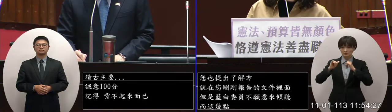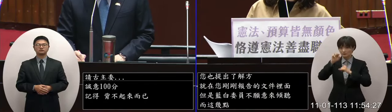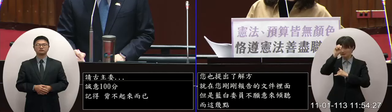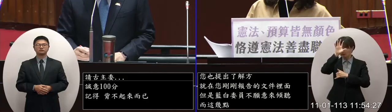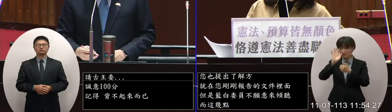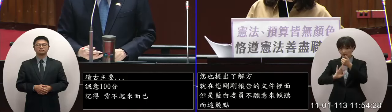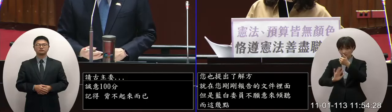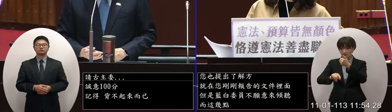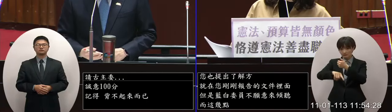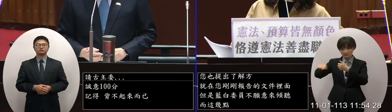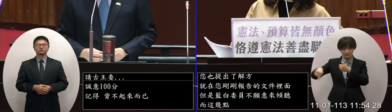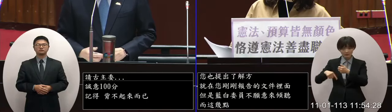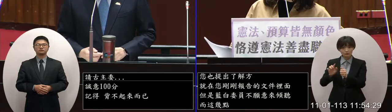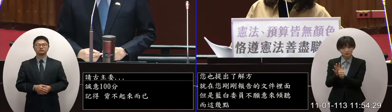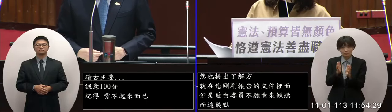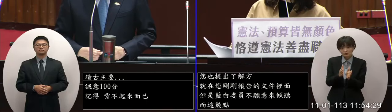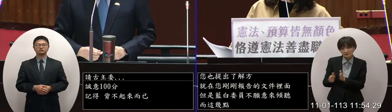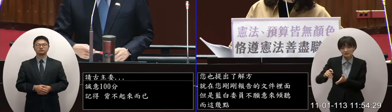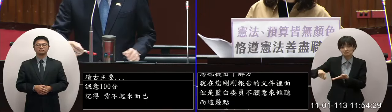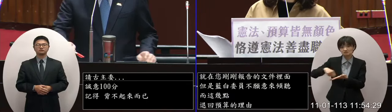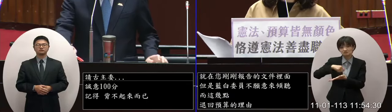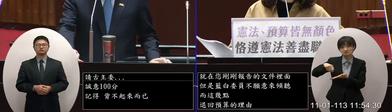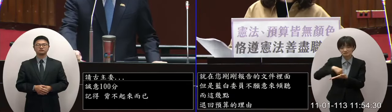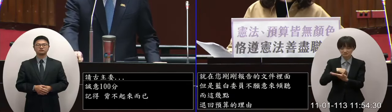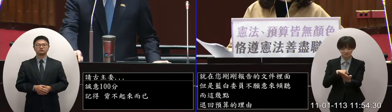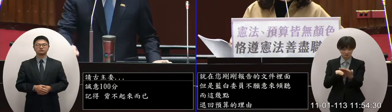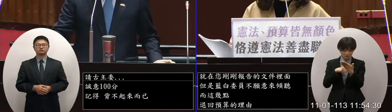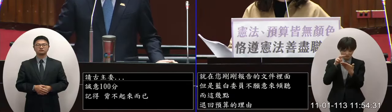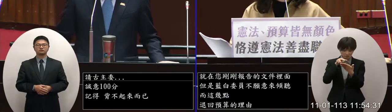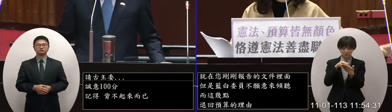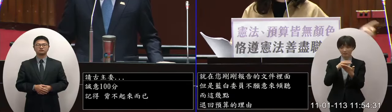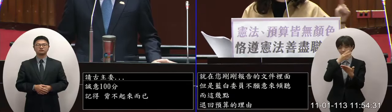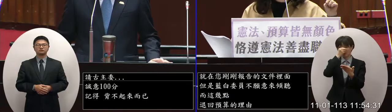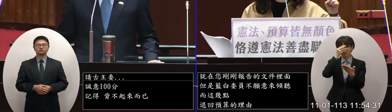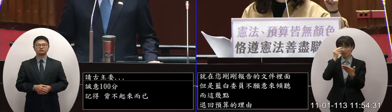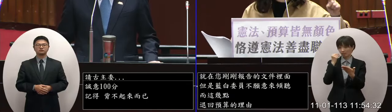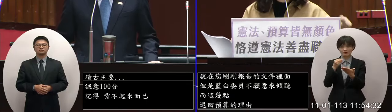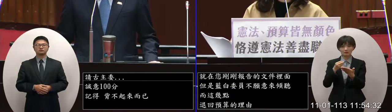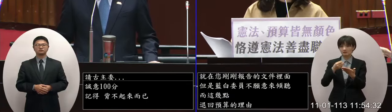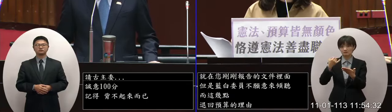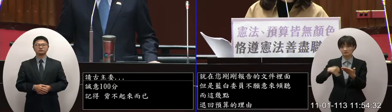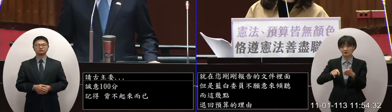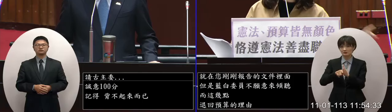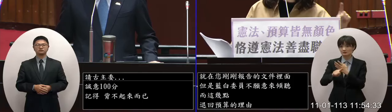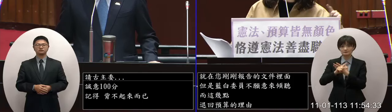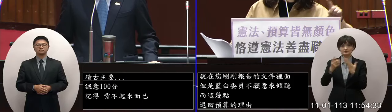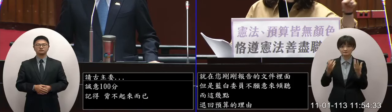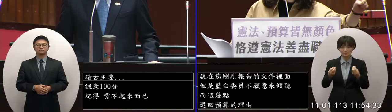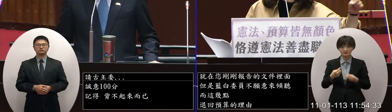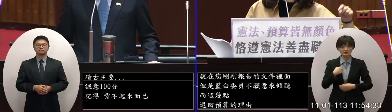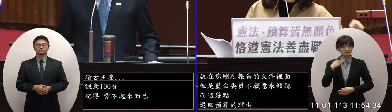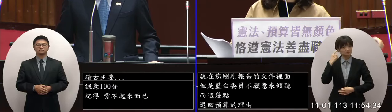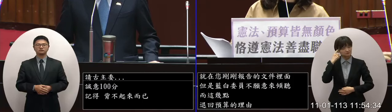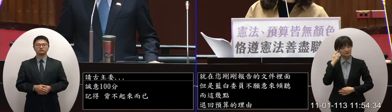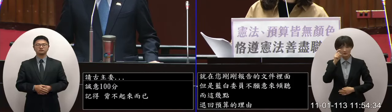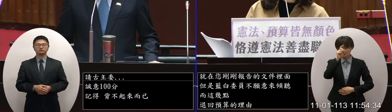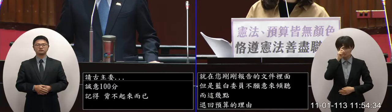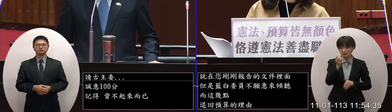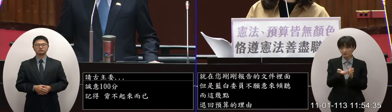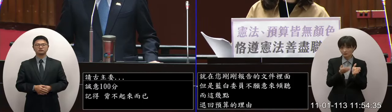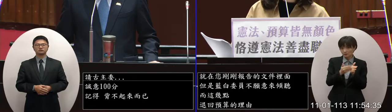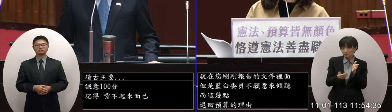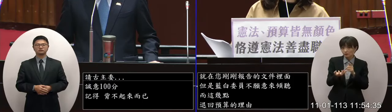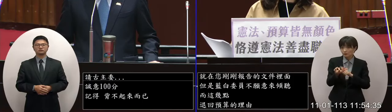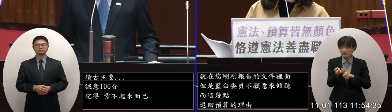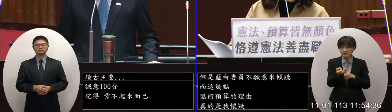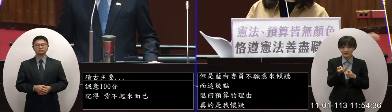的，毫不专业，粗糙不堪。我们希望所有对于预算的项目就回到各该委员会去